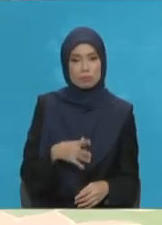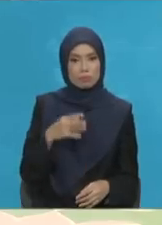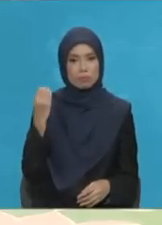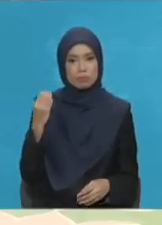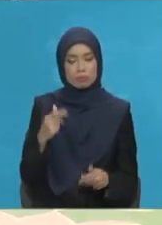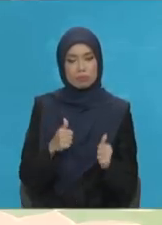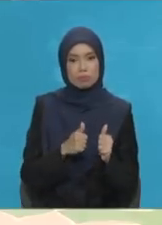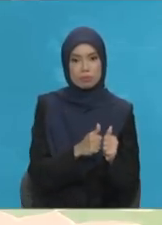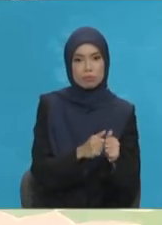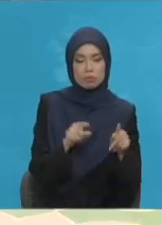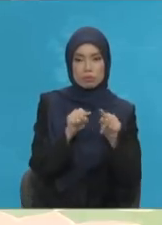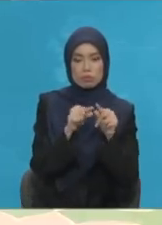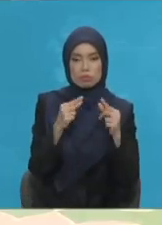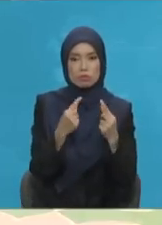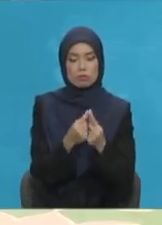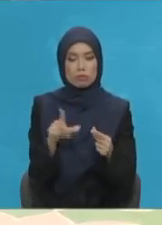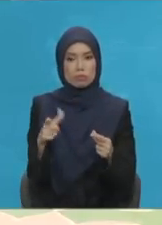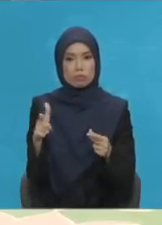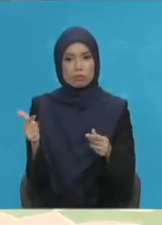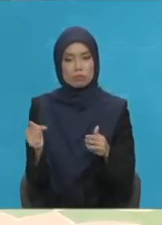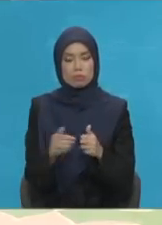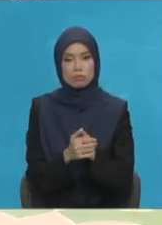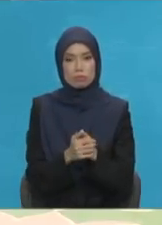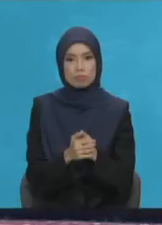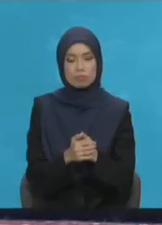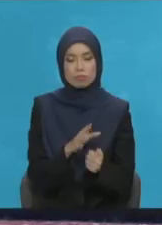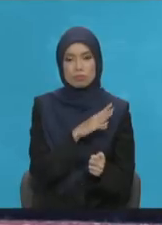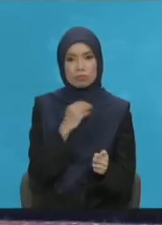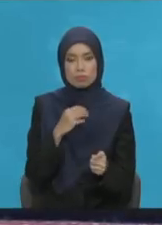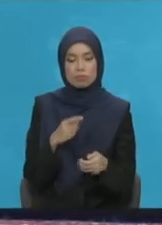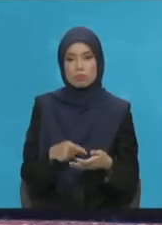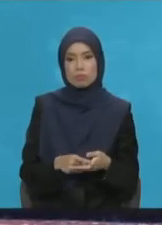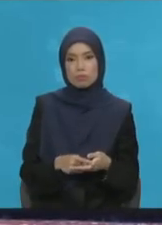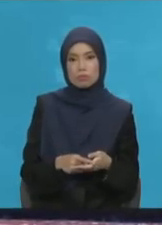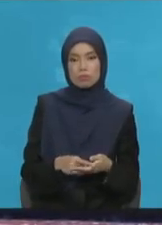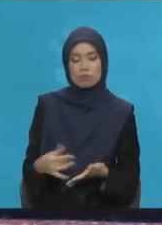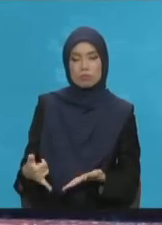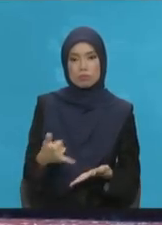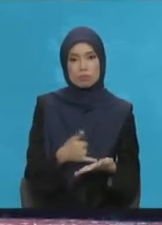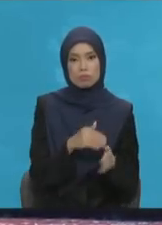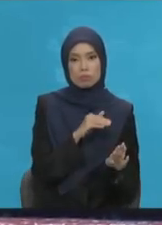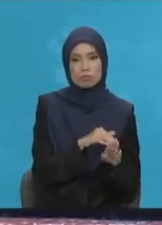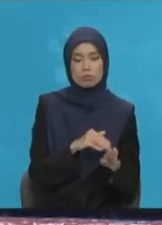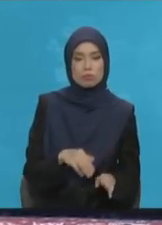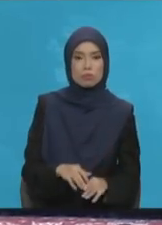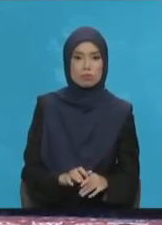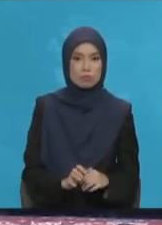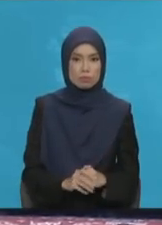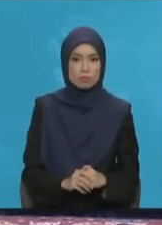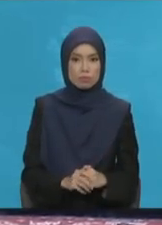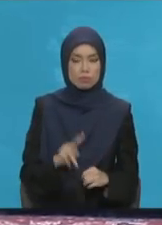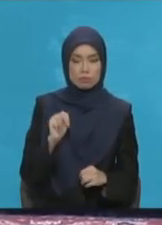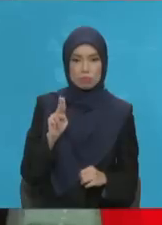Ali rombongan yang lain dan bertolak dari istana Nurul Iman yang dimuliakan behin orang kaya Johan pahlawan